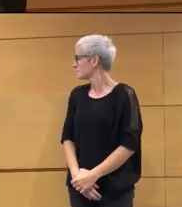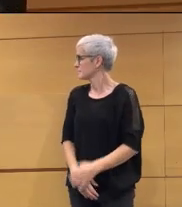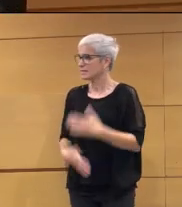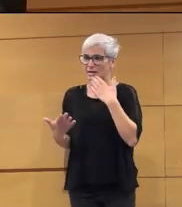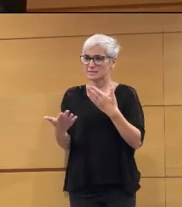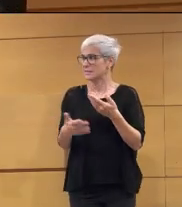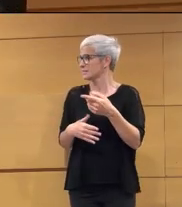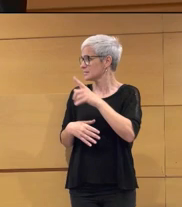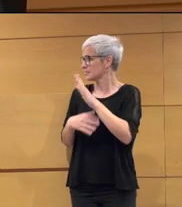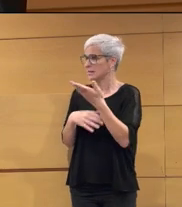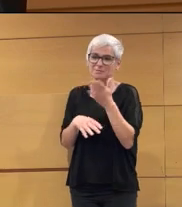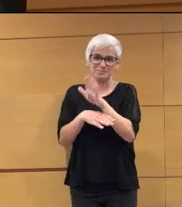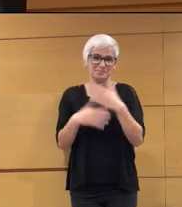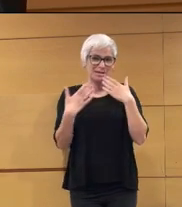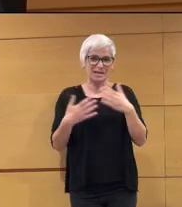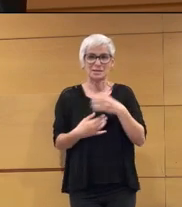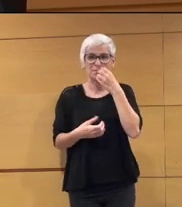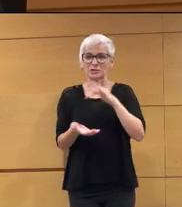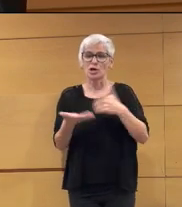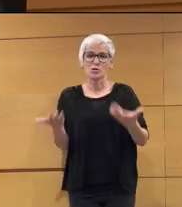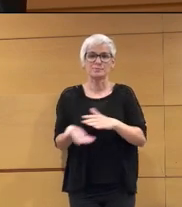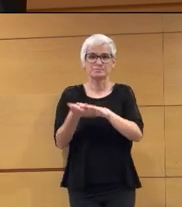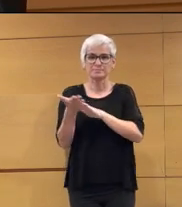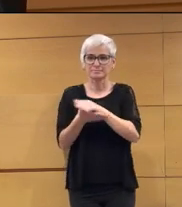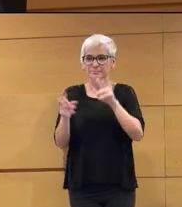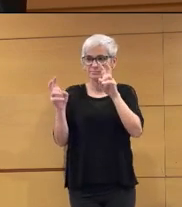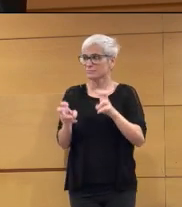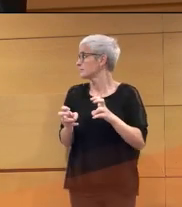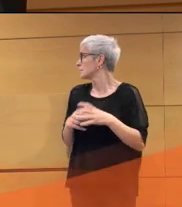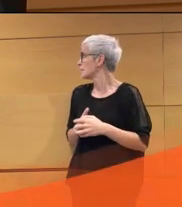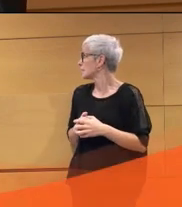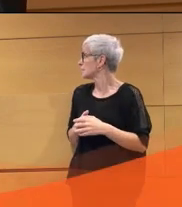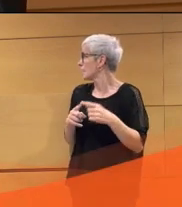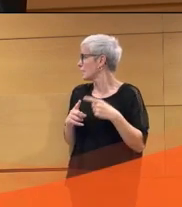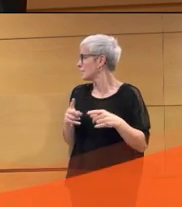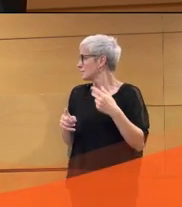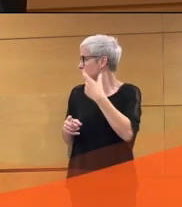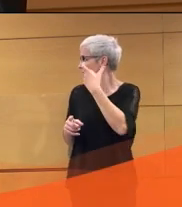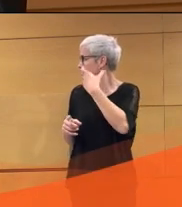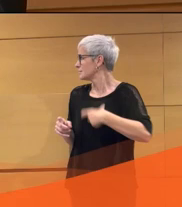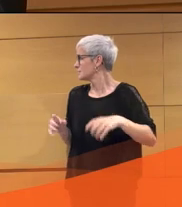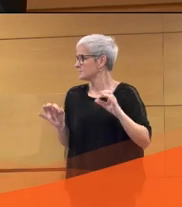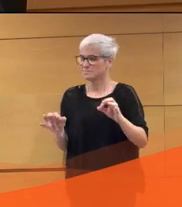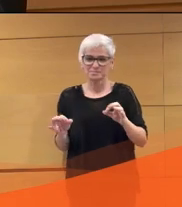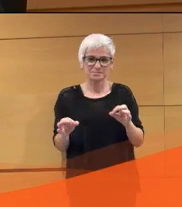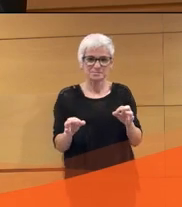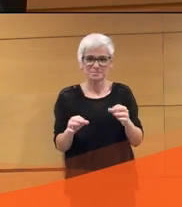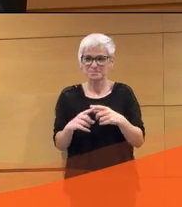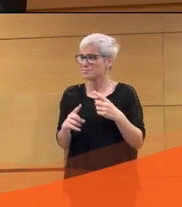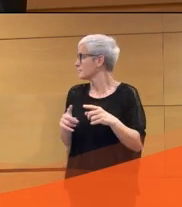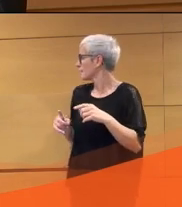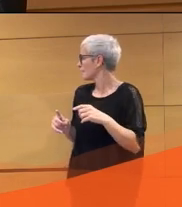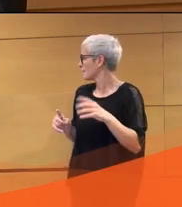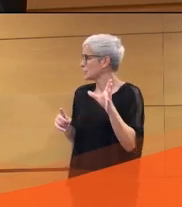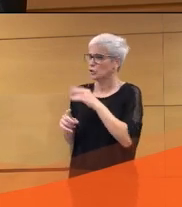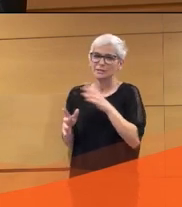invitació. Bé, jo us parlaré, com s'ha comentat, sobre entorns immersius, realitat virtual i metavers, que sona